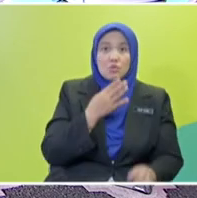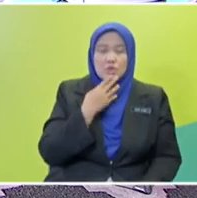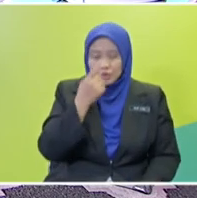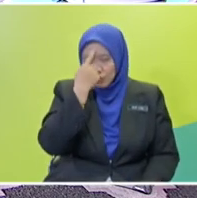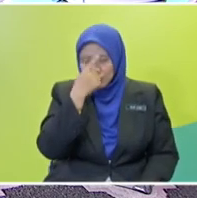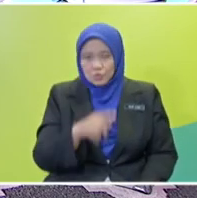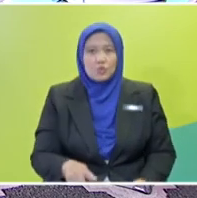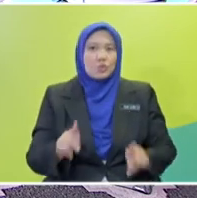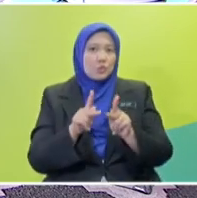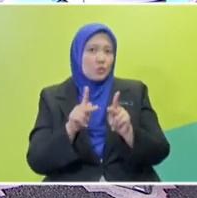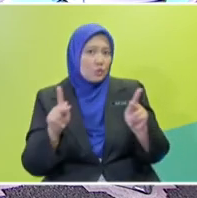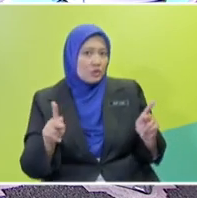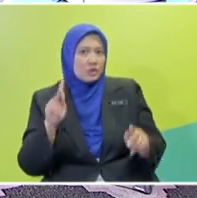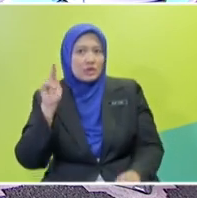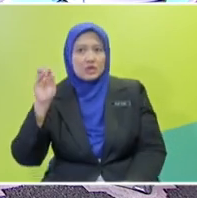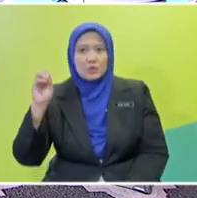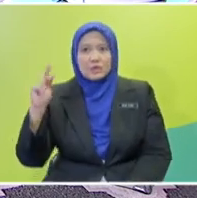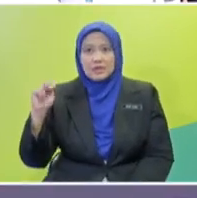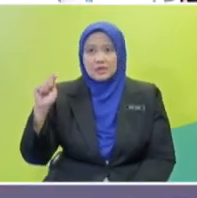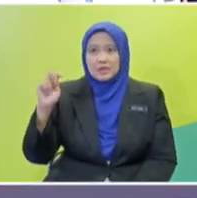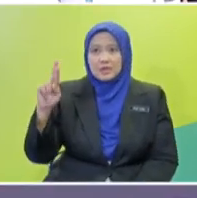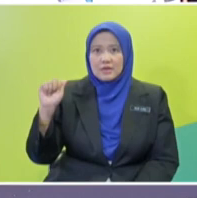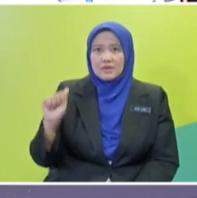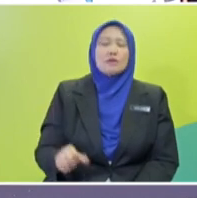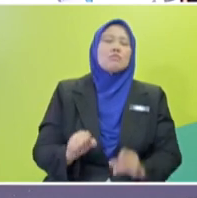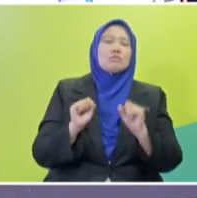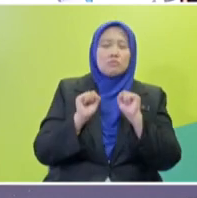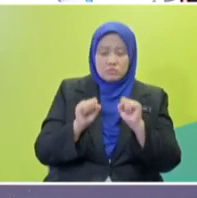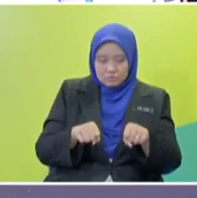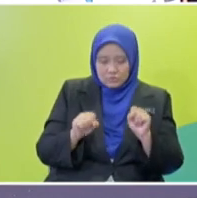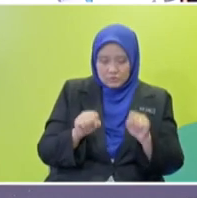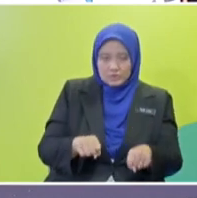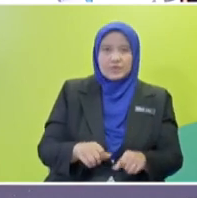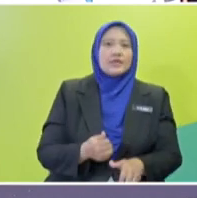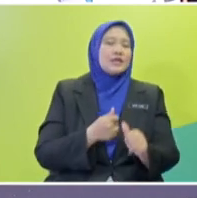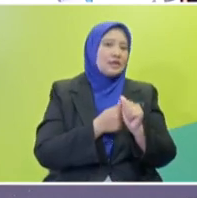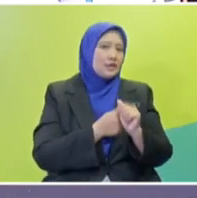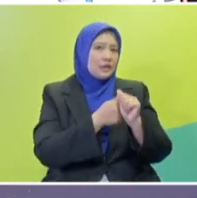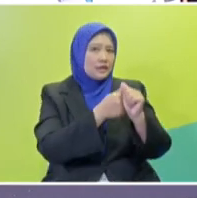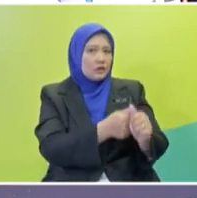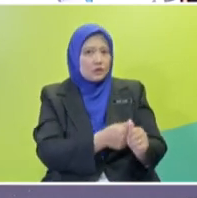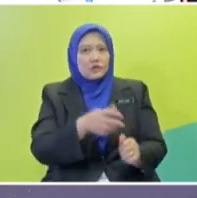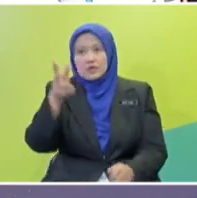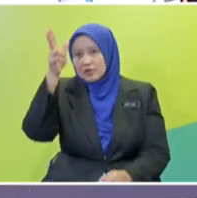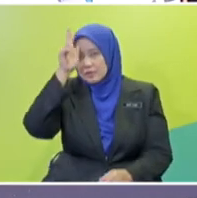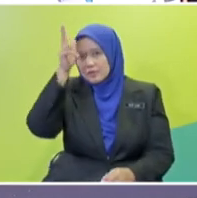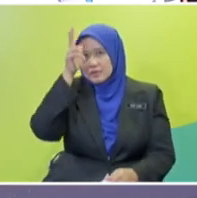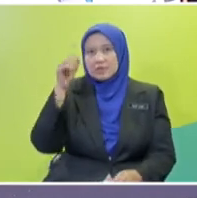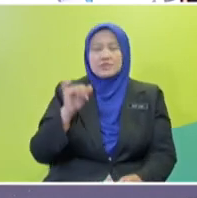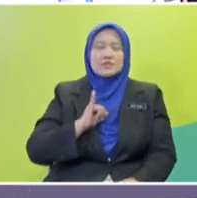tambah Menarik kan boleh sebenarnya bergantung pada kita punya kreativity sebenarnya